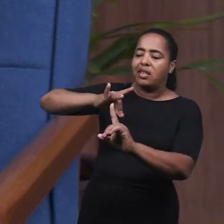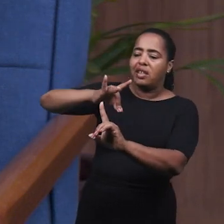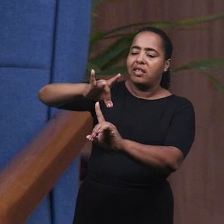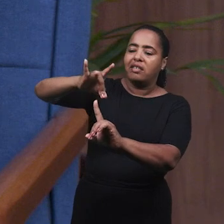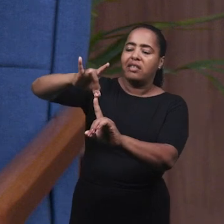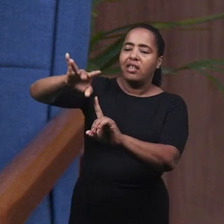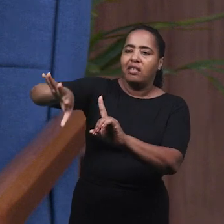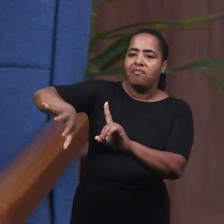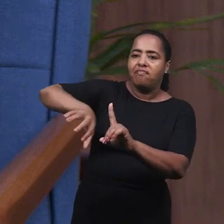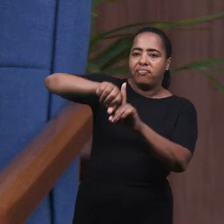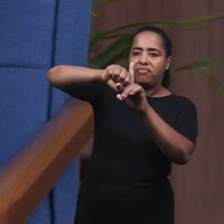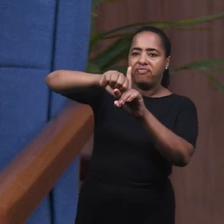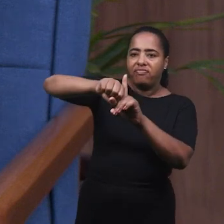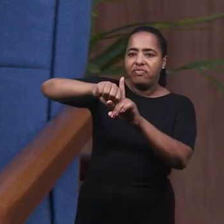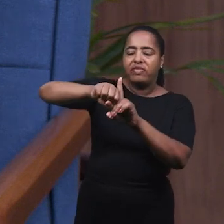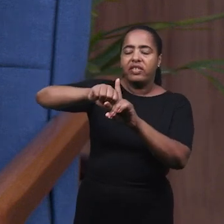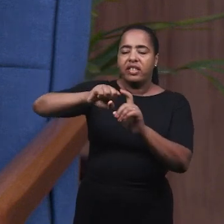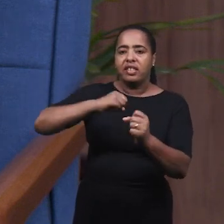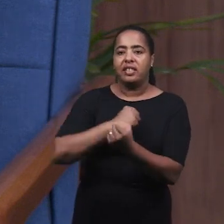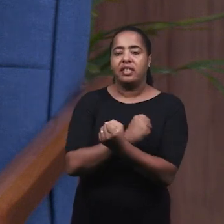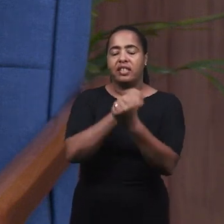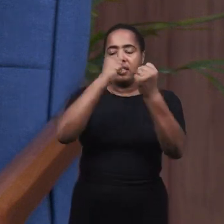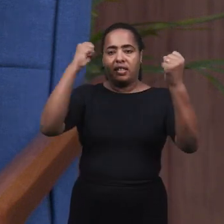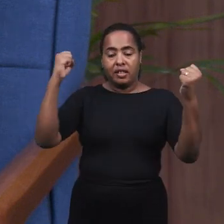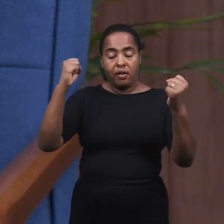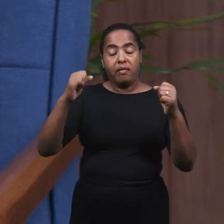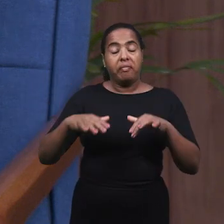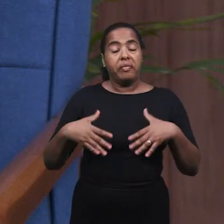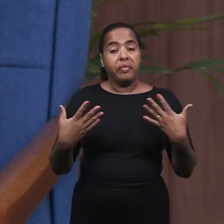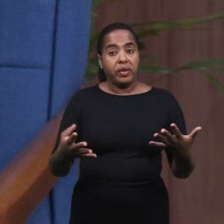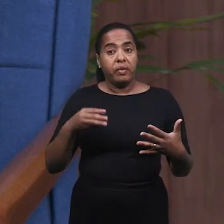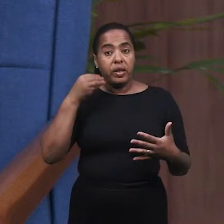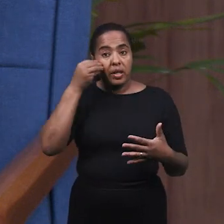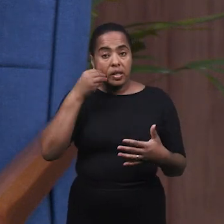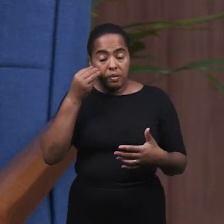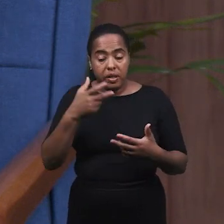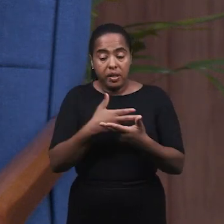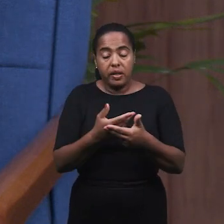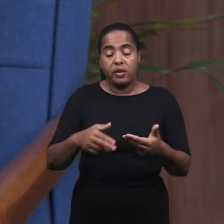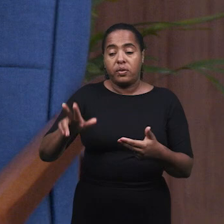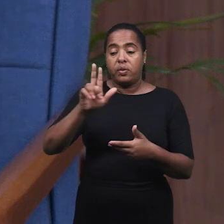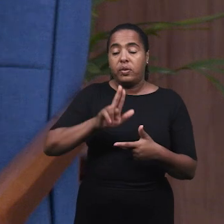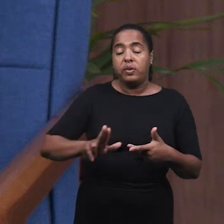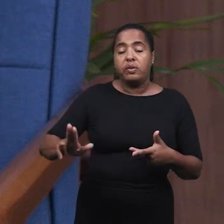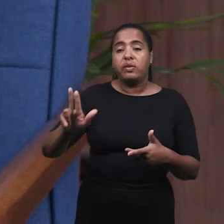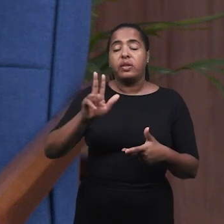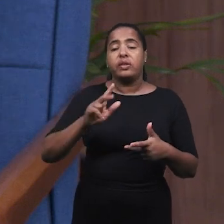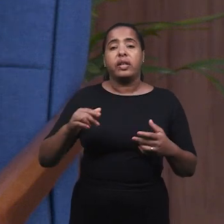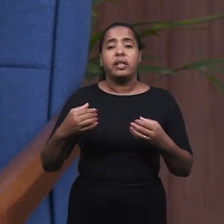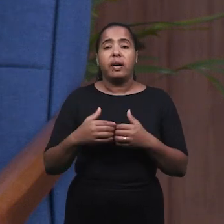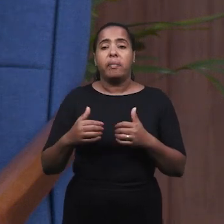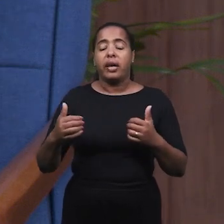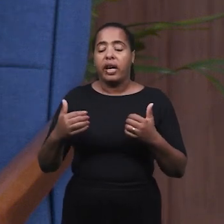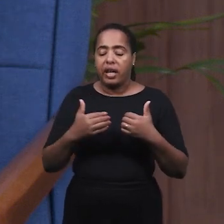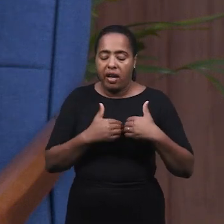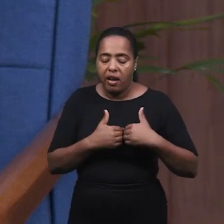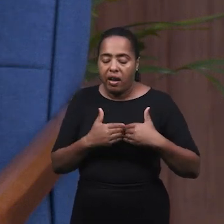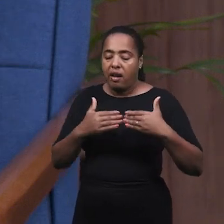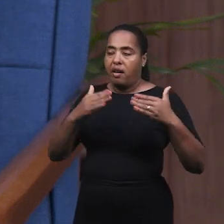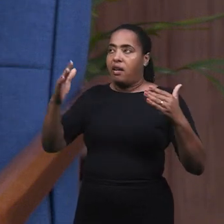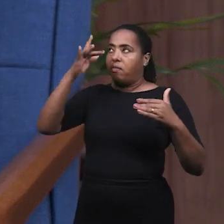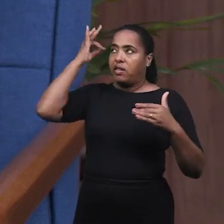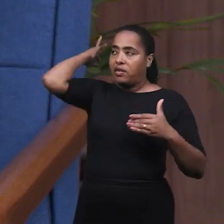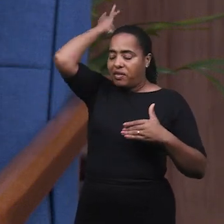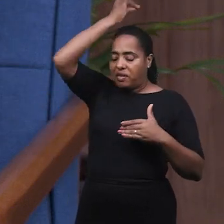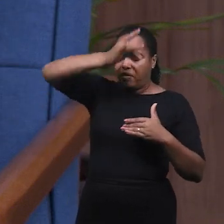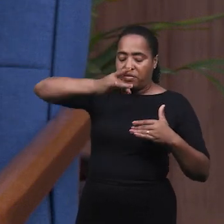possession de Samson. Donc, l'expérience dans ce qu'il a été utilisé a été en fonction d'ouvrir espace, donner espace afin que l'Esprit de Dieu agisse à travers